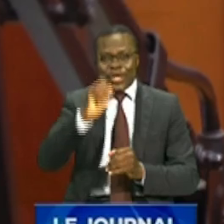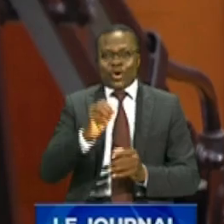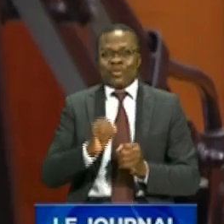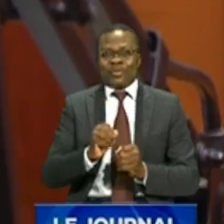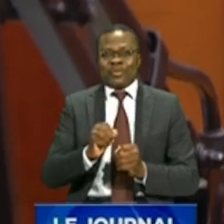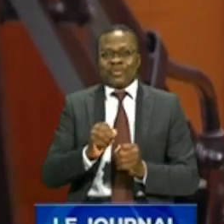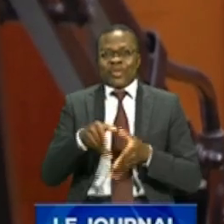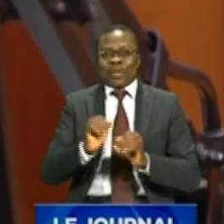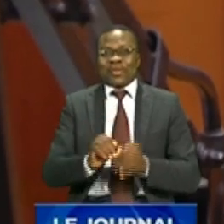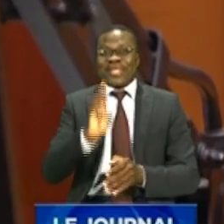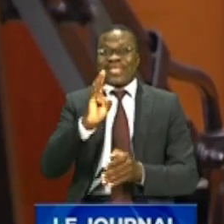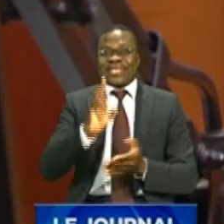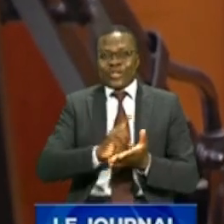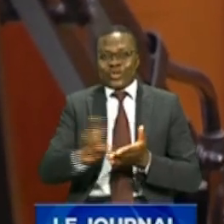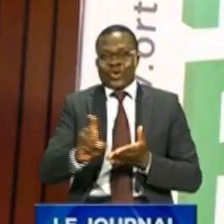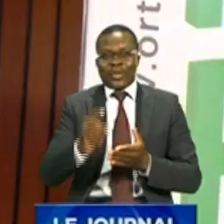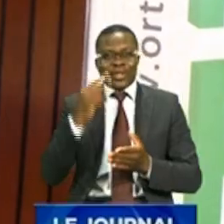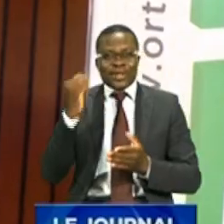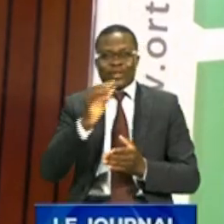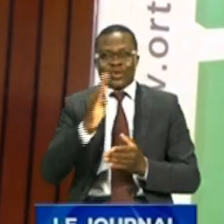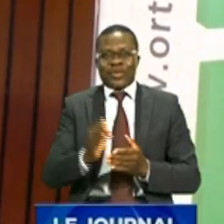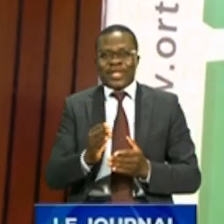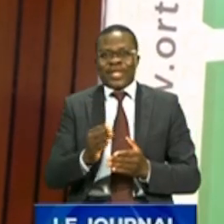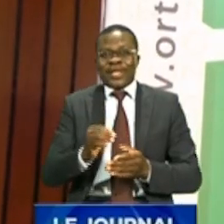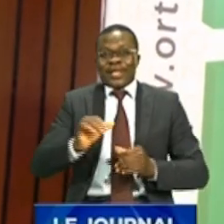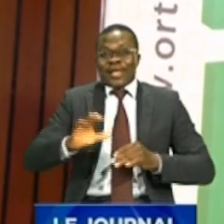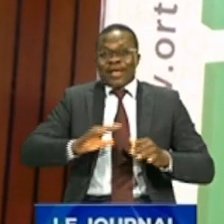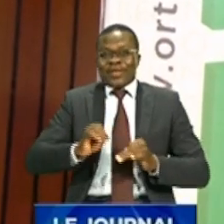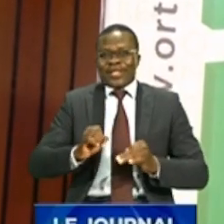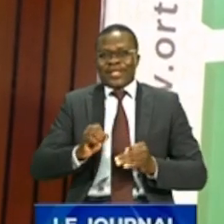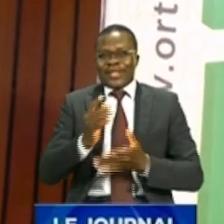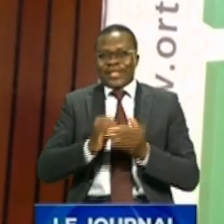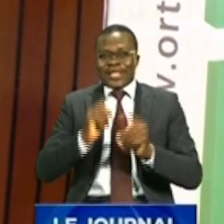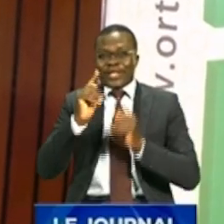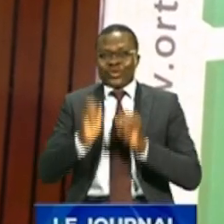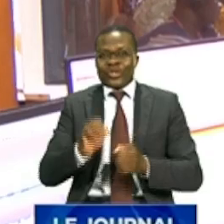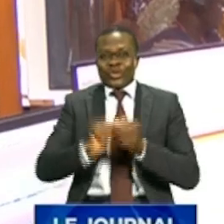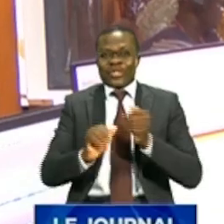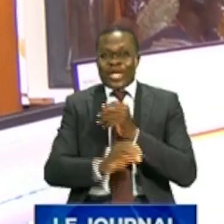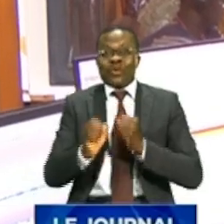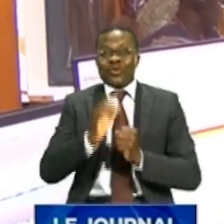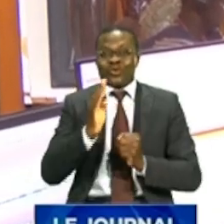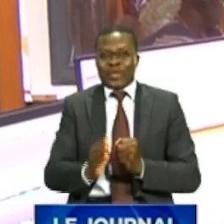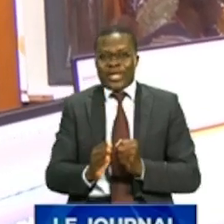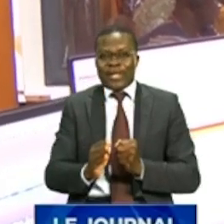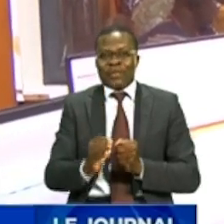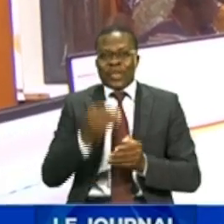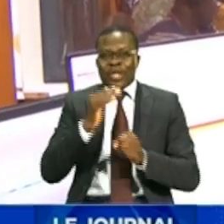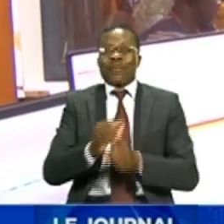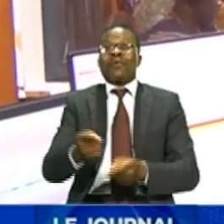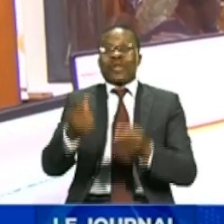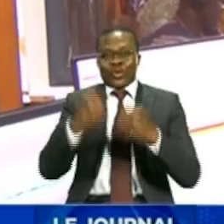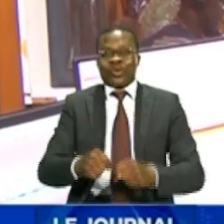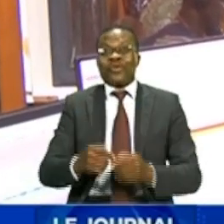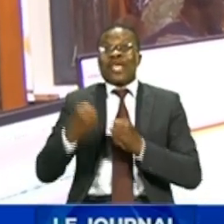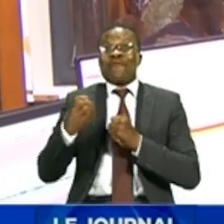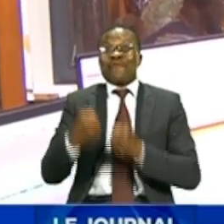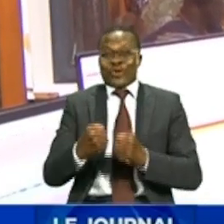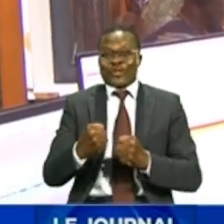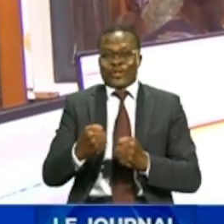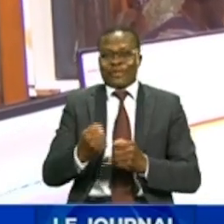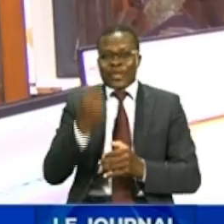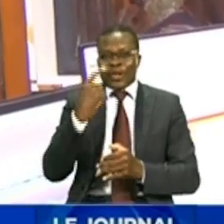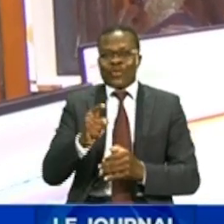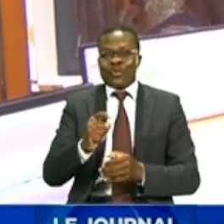Bénin. Pendant 6 semaines, Radio Bénin a vanté les attraits touristiques de chaque commune du Bénin et promet de revenir en force